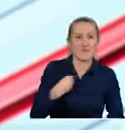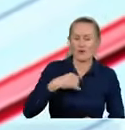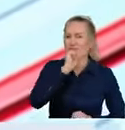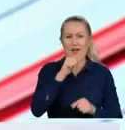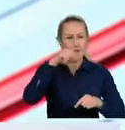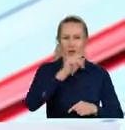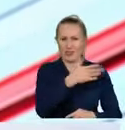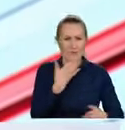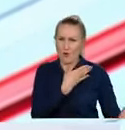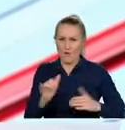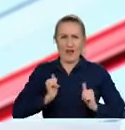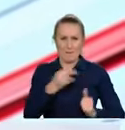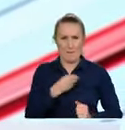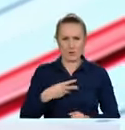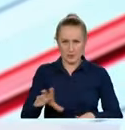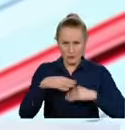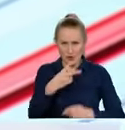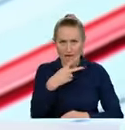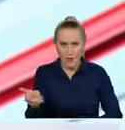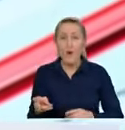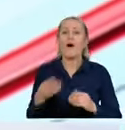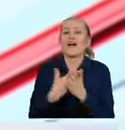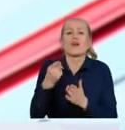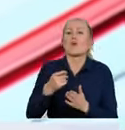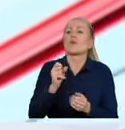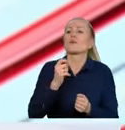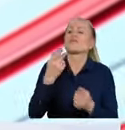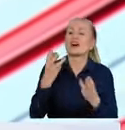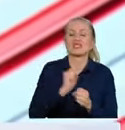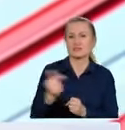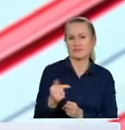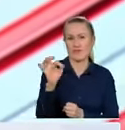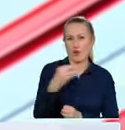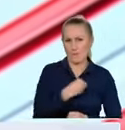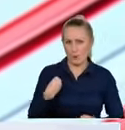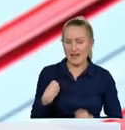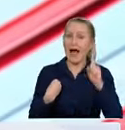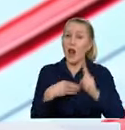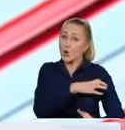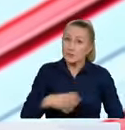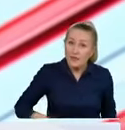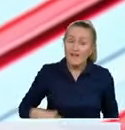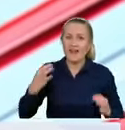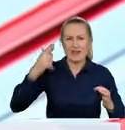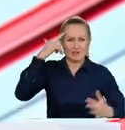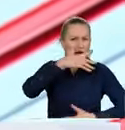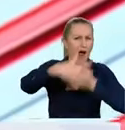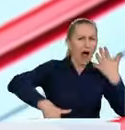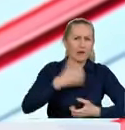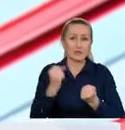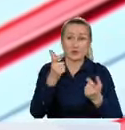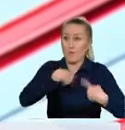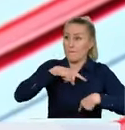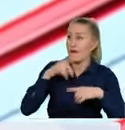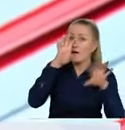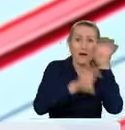tutaj najważniejszy jest absolutnie interes obywateli. Tylko jeżeli mówimy o gospodarce, to trzeba powiedzieć o tym olbrzymim chaosie, który dzisiaj obserwujemy w